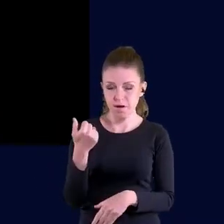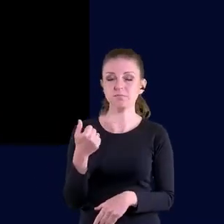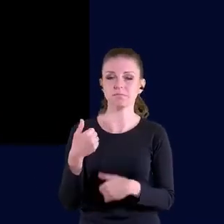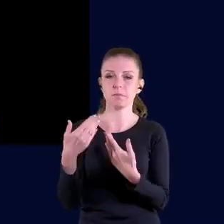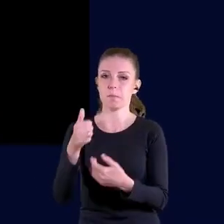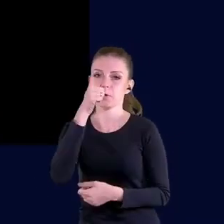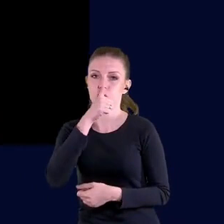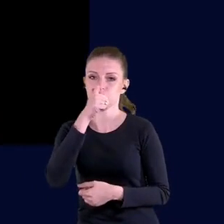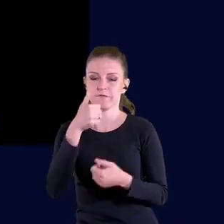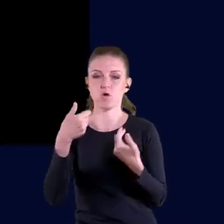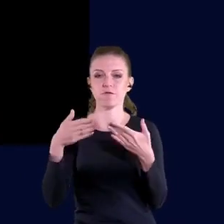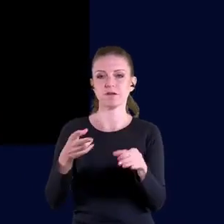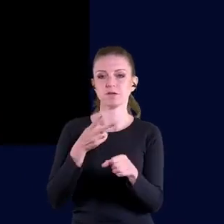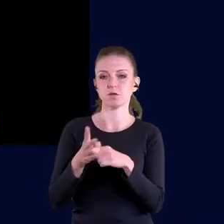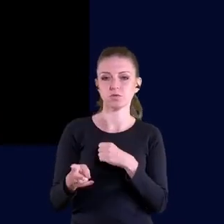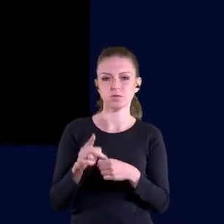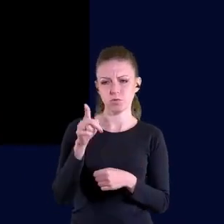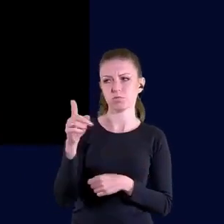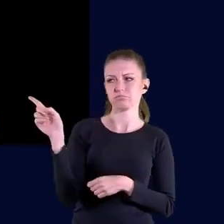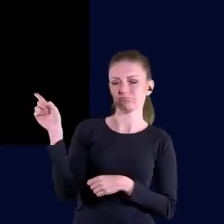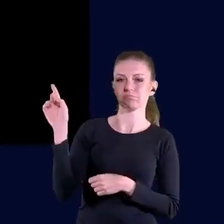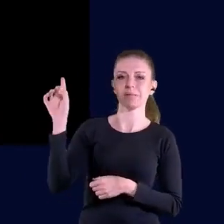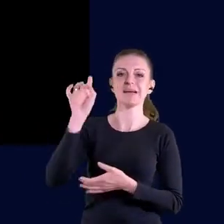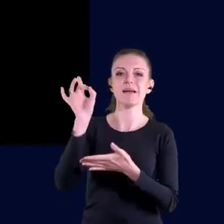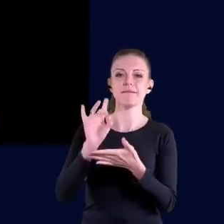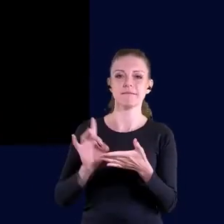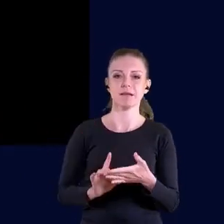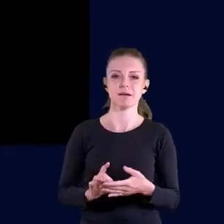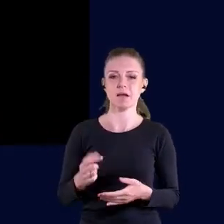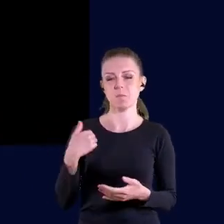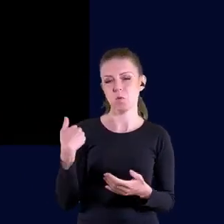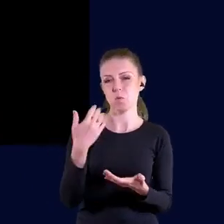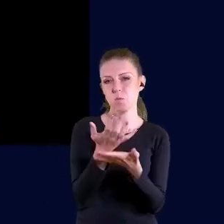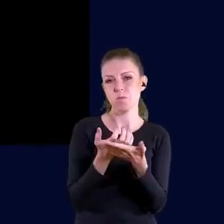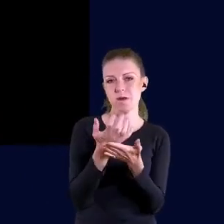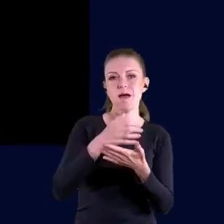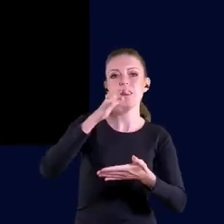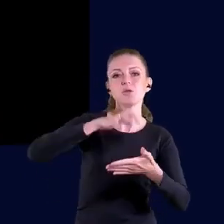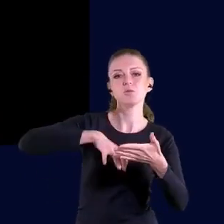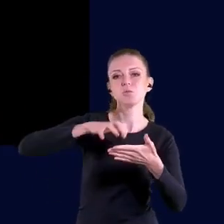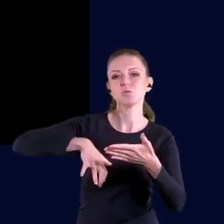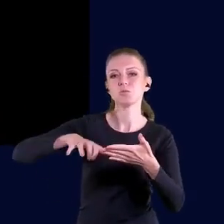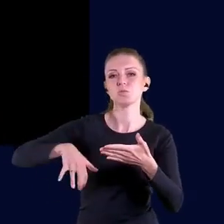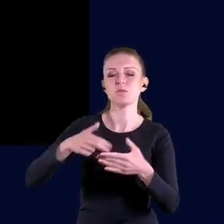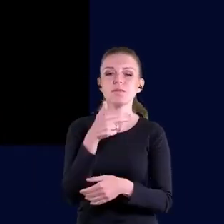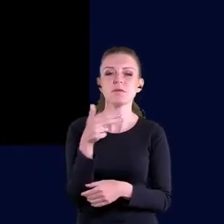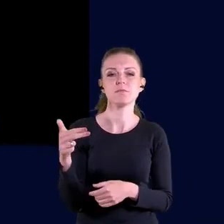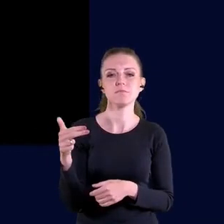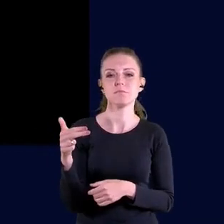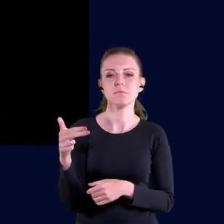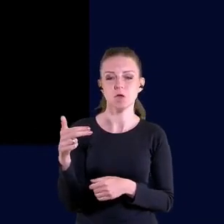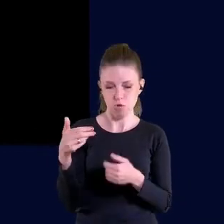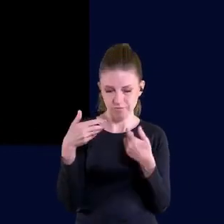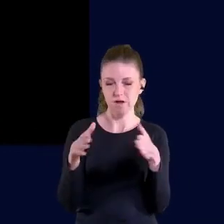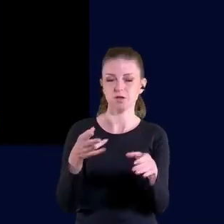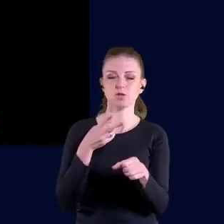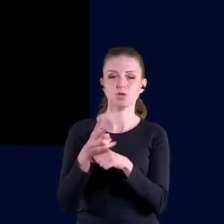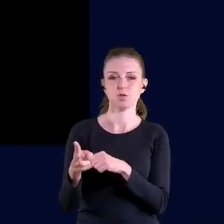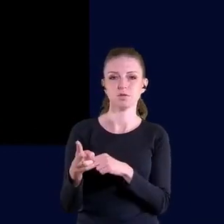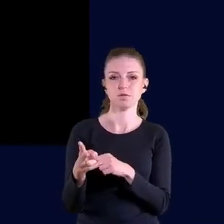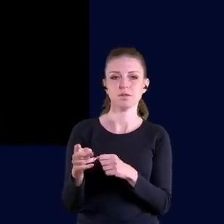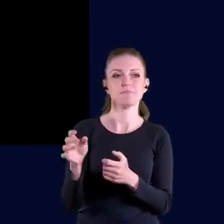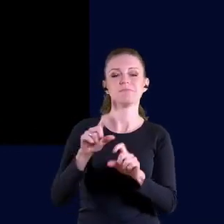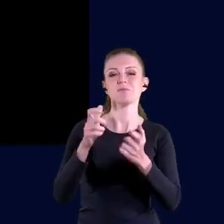ten brązowy otwarty dostęp grafika z którą pobrałam z artykułu na temat otwartego dostępu